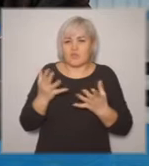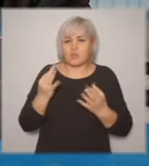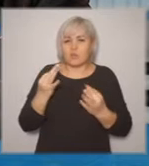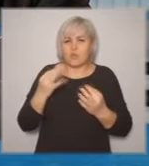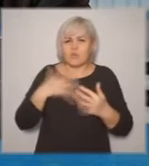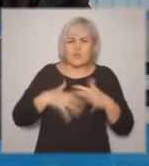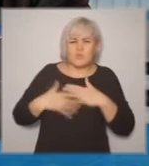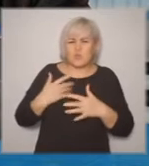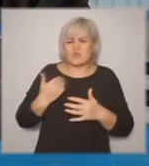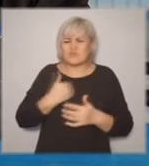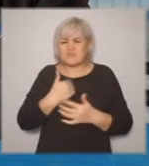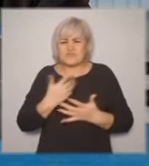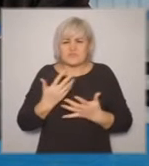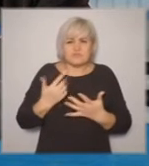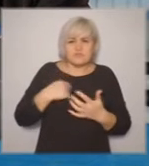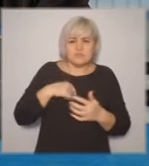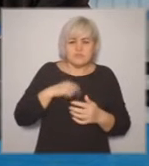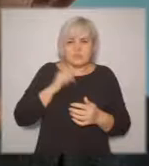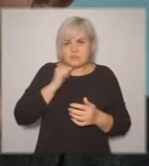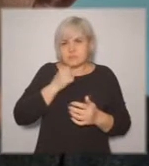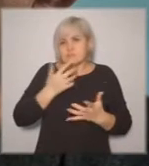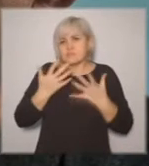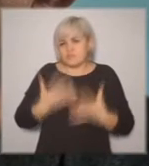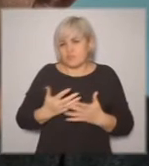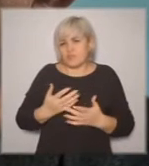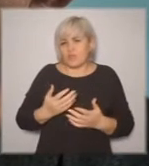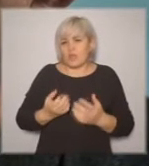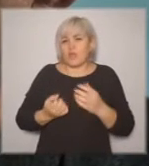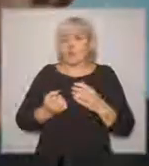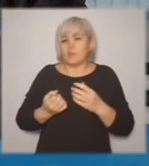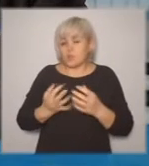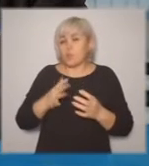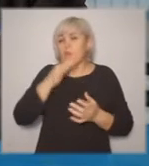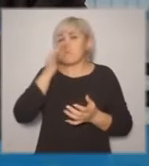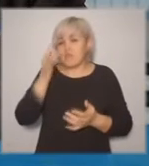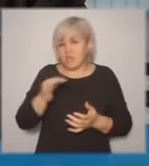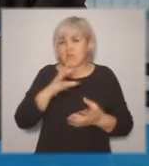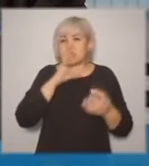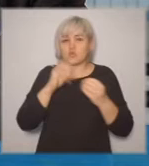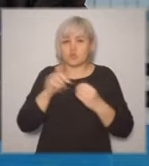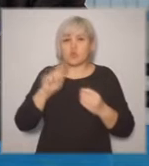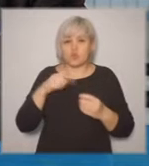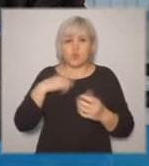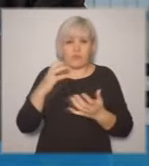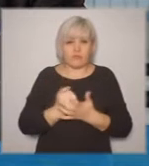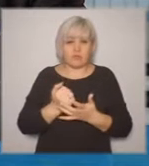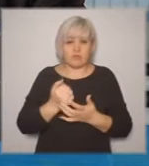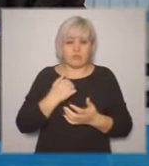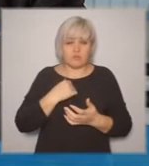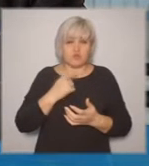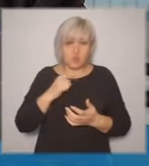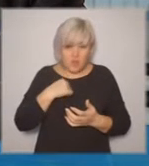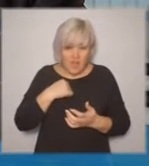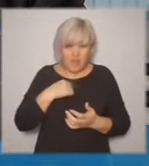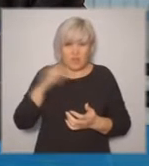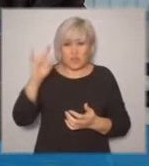полная пустота. Вот полностью выложился. Эмоции появились, когда я встал на пьедестал и заиграл